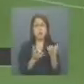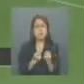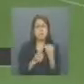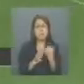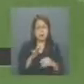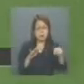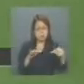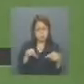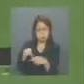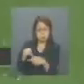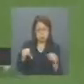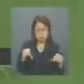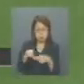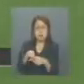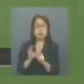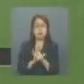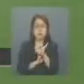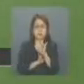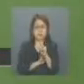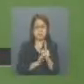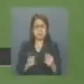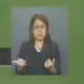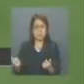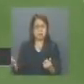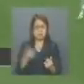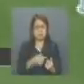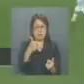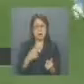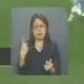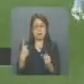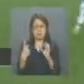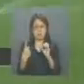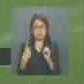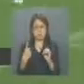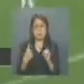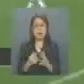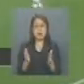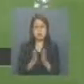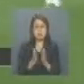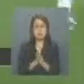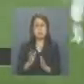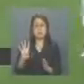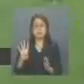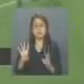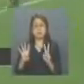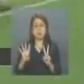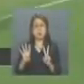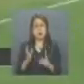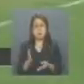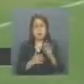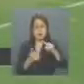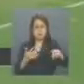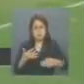นาทีที่71ค่ะเรอัลมาดริดบุกมาชนะ 1-0 ประตูรวม2นัดมาดริดชนะ 4-2 ผ่านเข้าสู่รอบ8ทีมสุดท้ายต่อไป